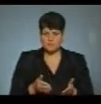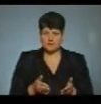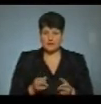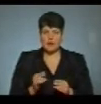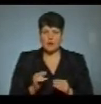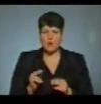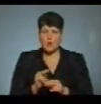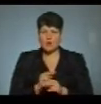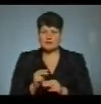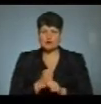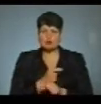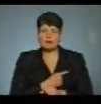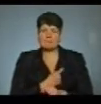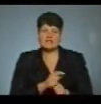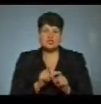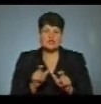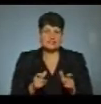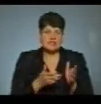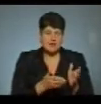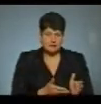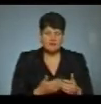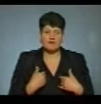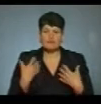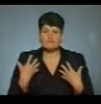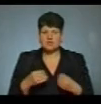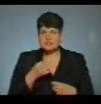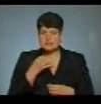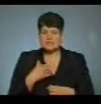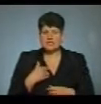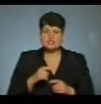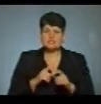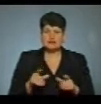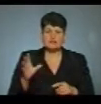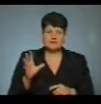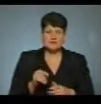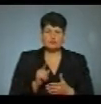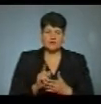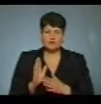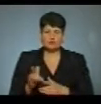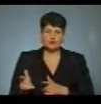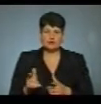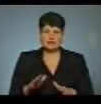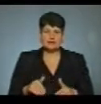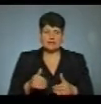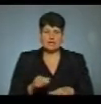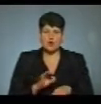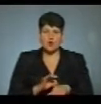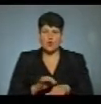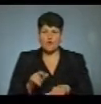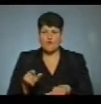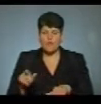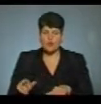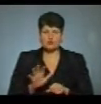корекція роботи медичних закладів. Так? Як я вже сказав, наші всі заклади вони повинні бути готові до надання хворим з